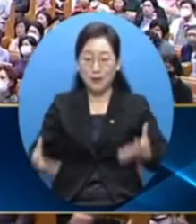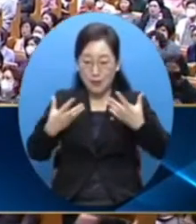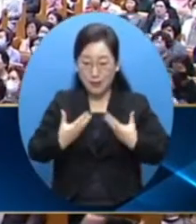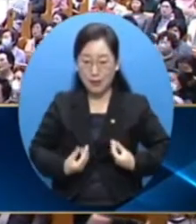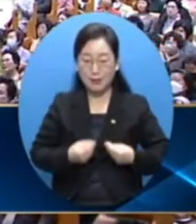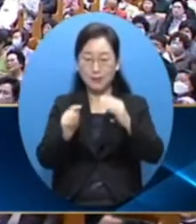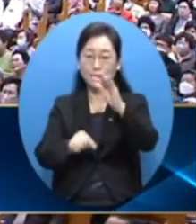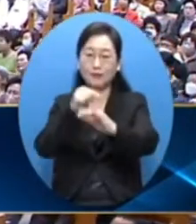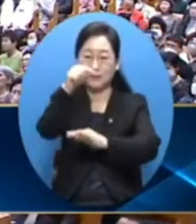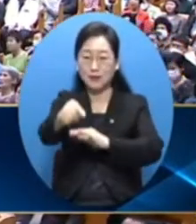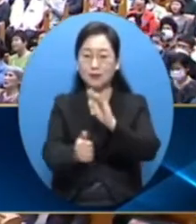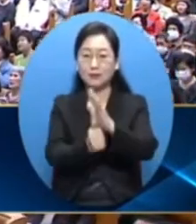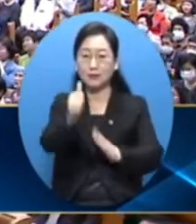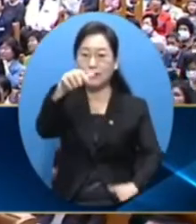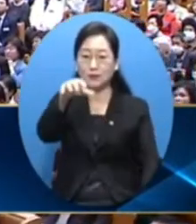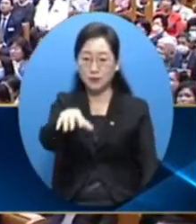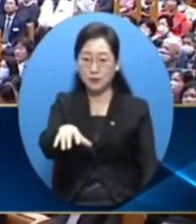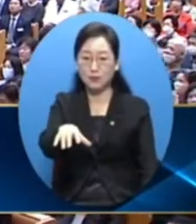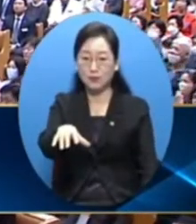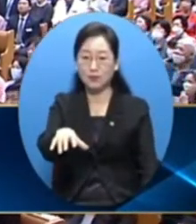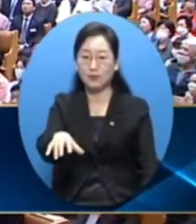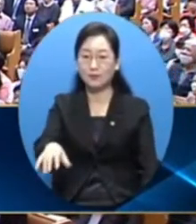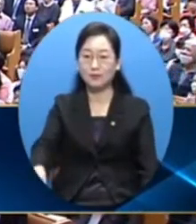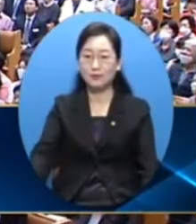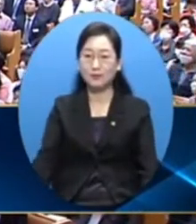절망을 넘어 희망으로.